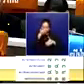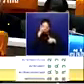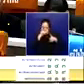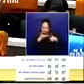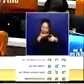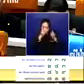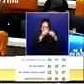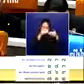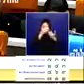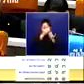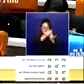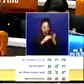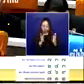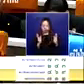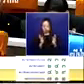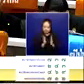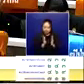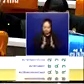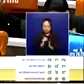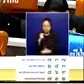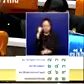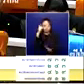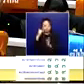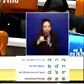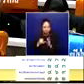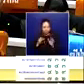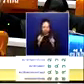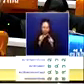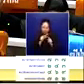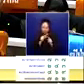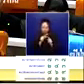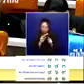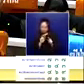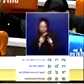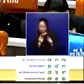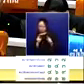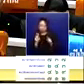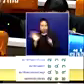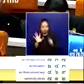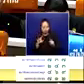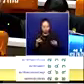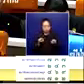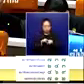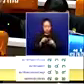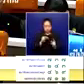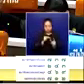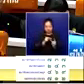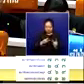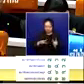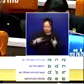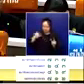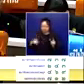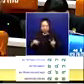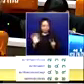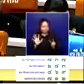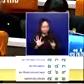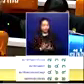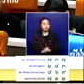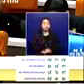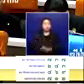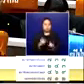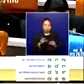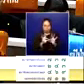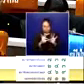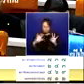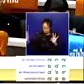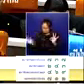สั้นกระชับเข้าใจง่ายไม่กำกวมไม่ร่อแหลมต่อการถูกตีความผิดและจะต้องเขียนไม่ย